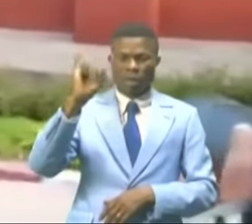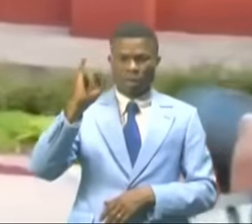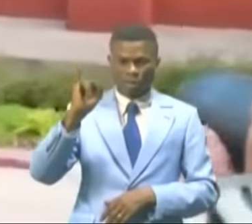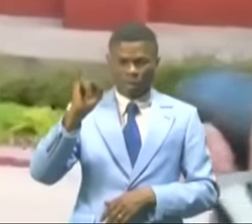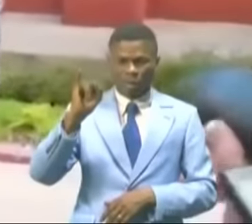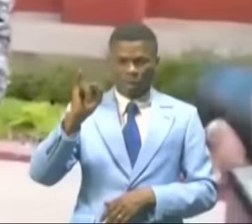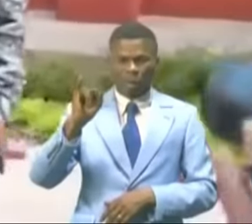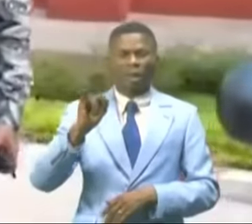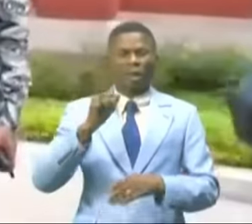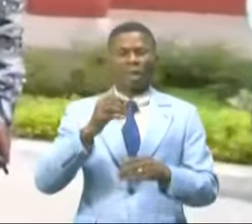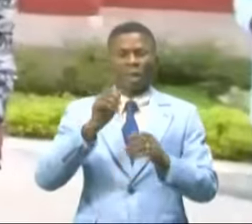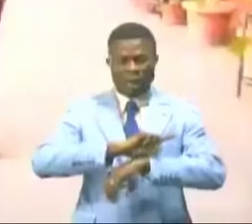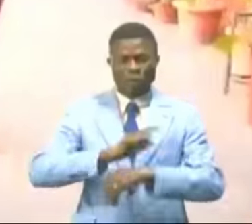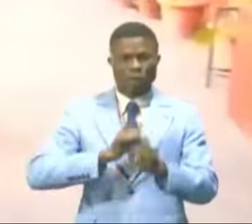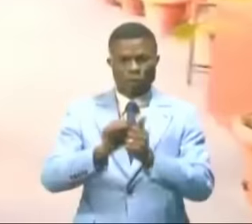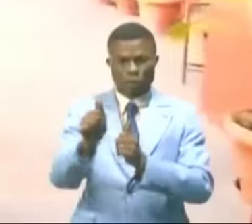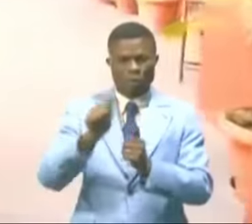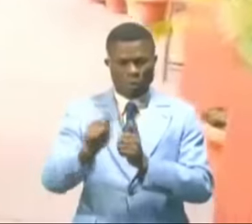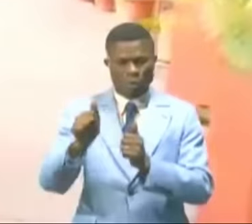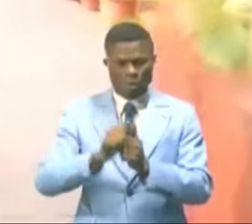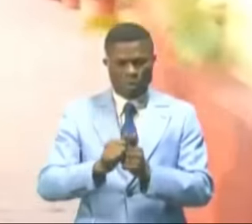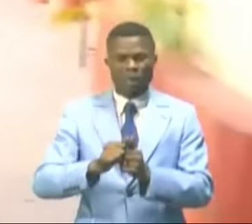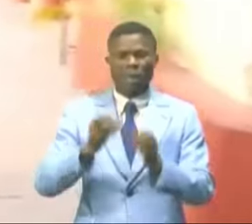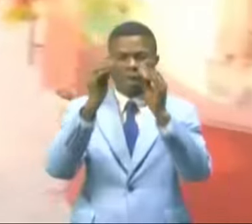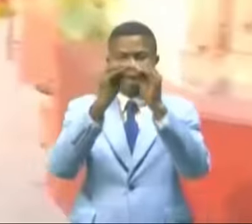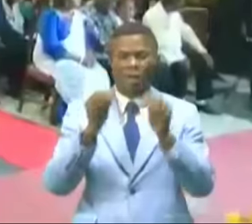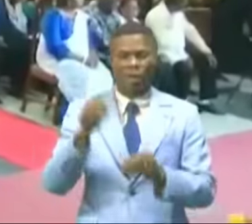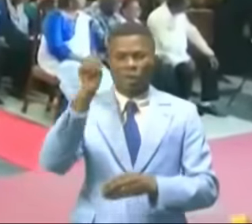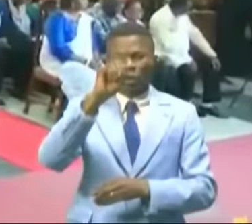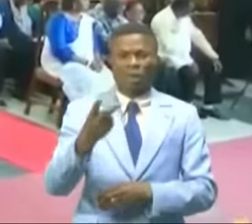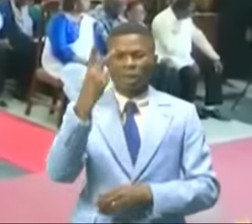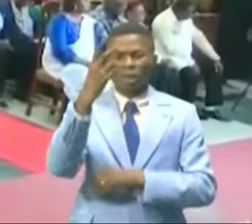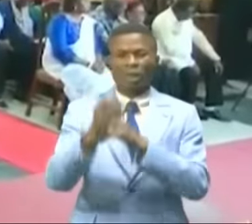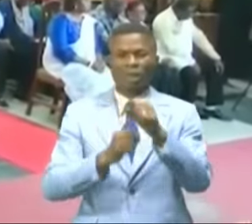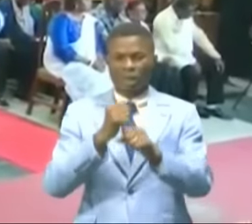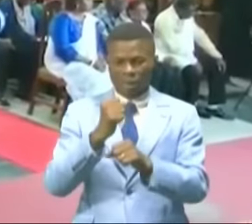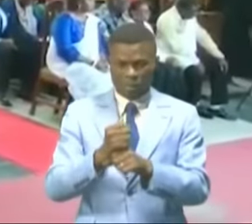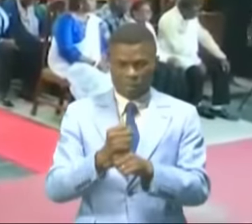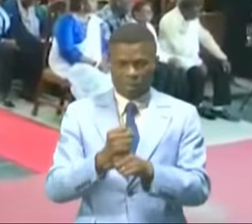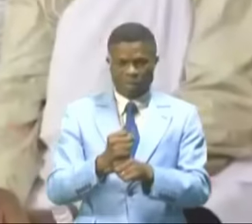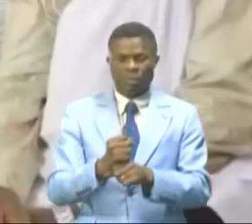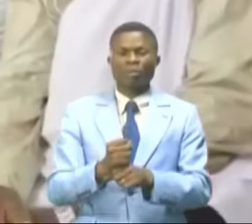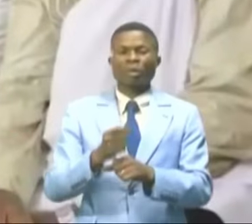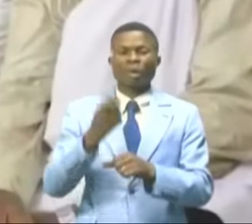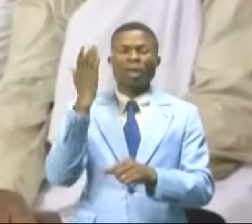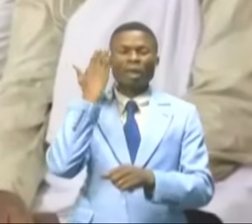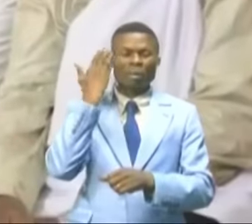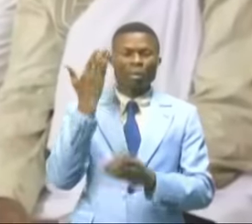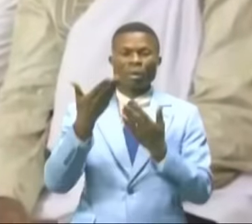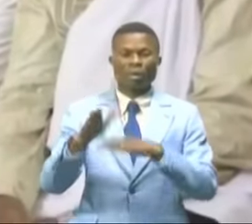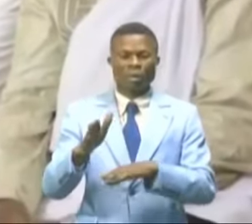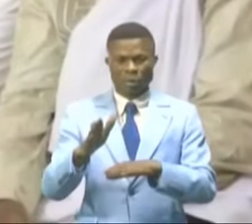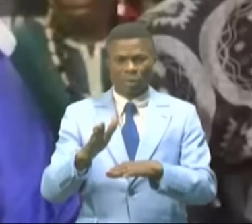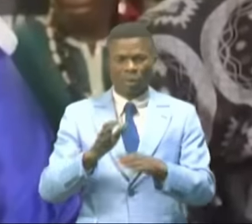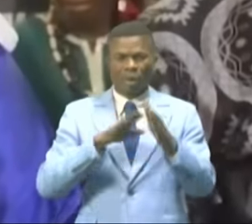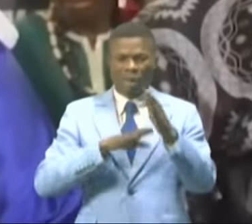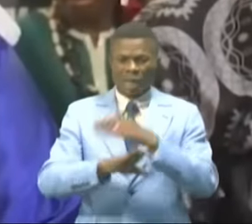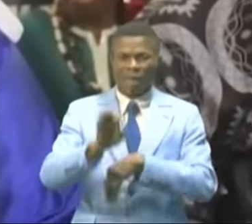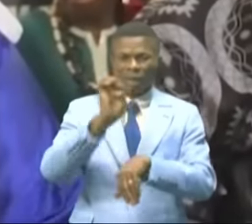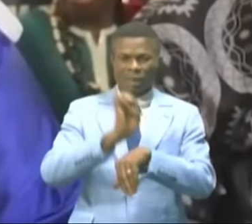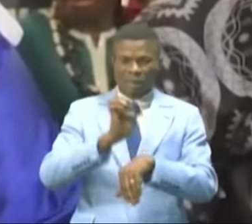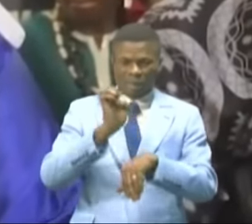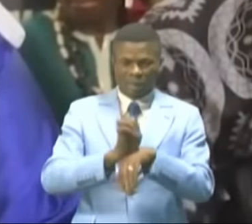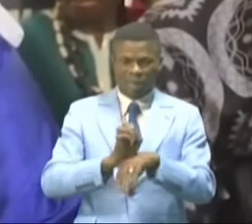ce roi a tiré sa révérence. Le lugubre anniversaire qui tombe quelques jours après que sa fille, la princesse